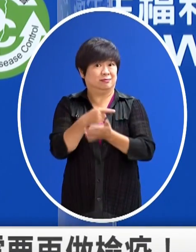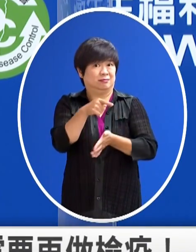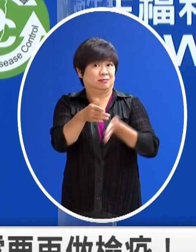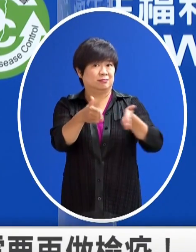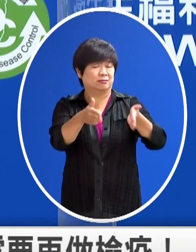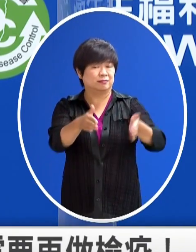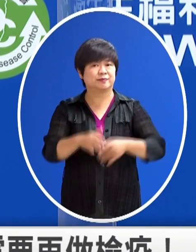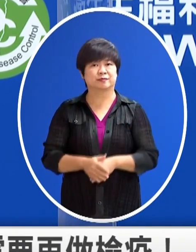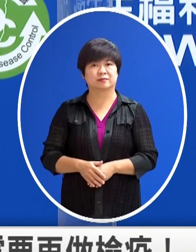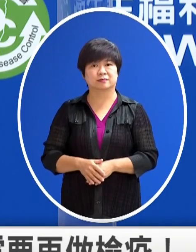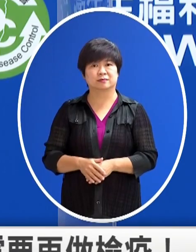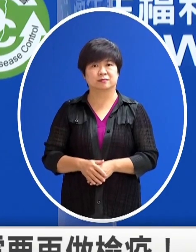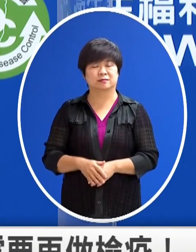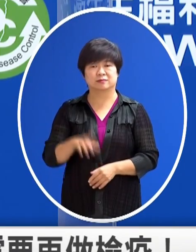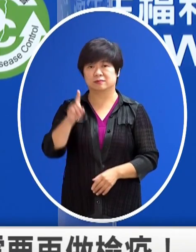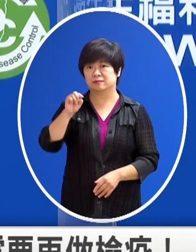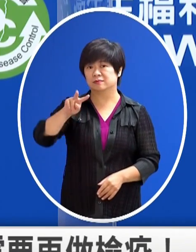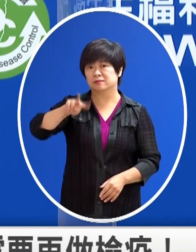这而已，